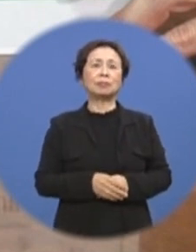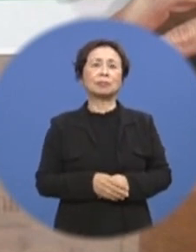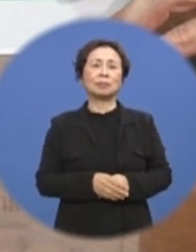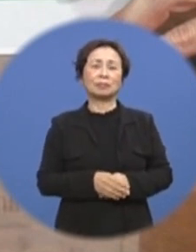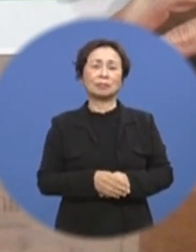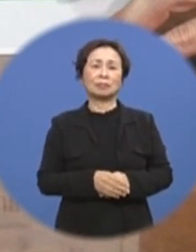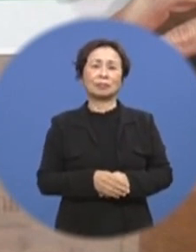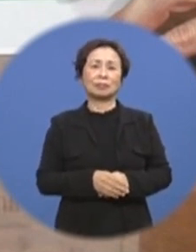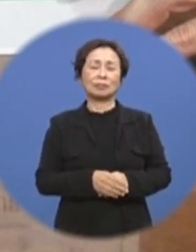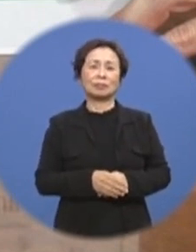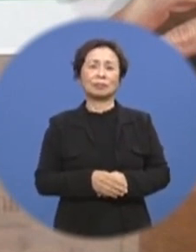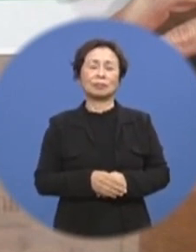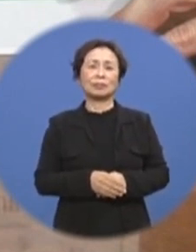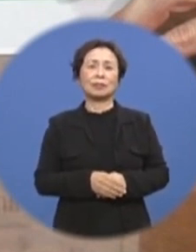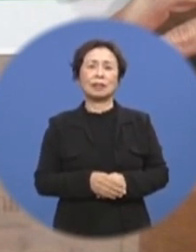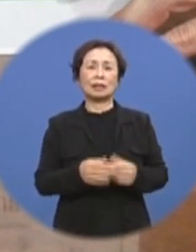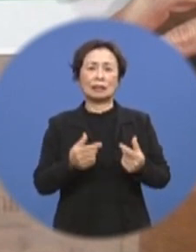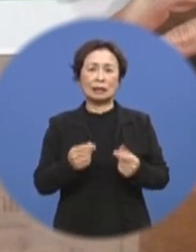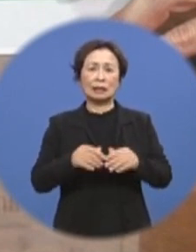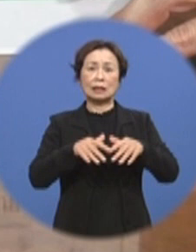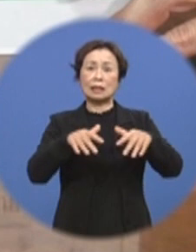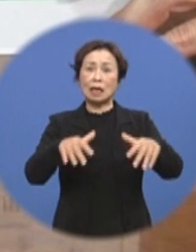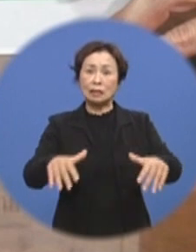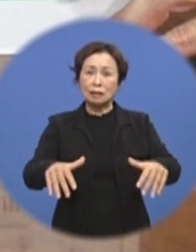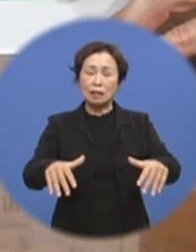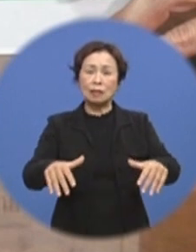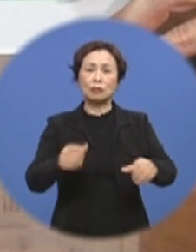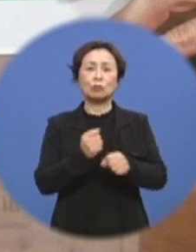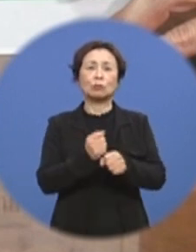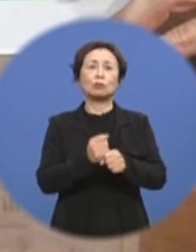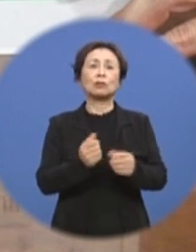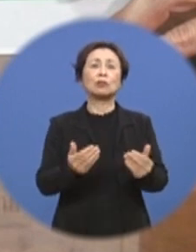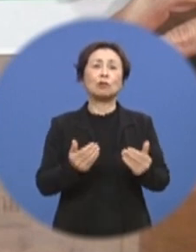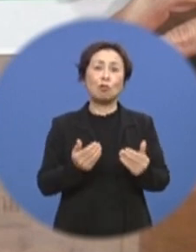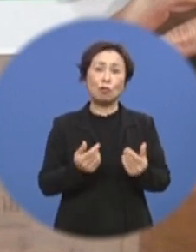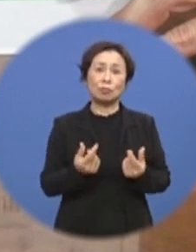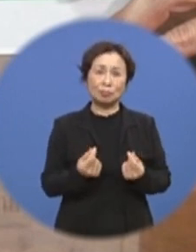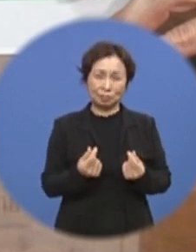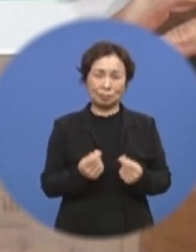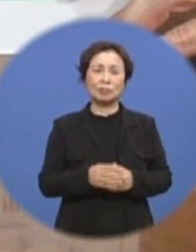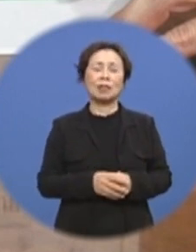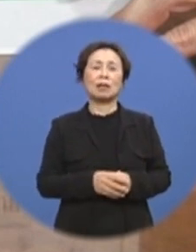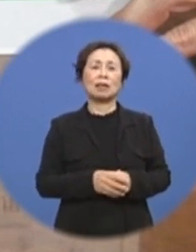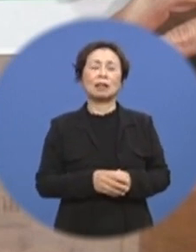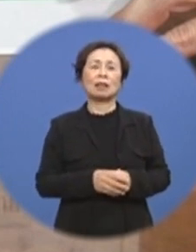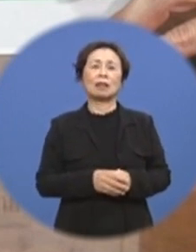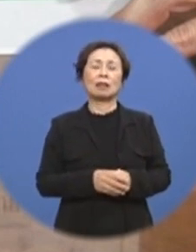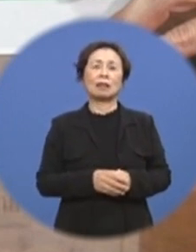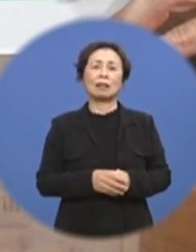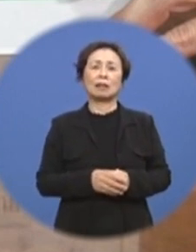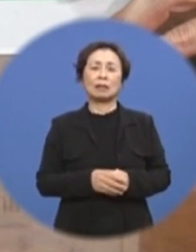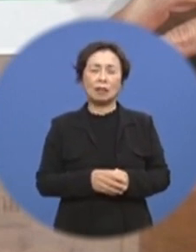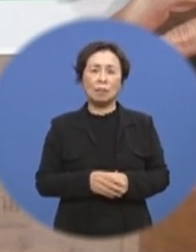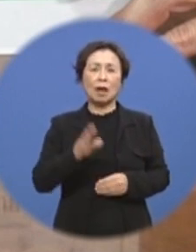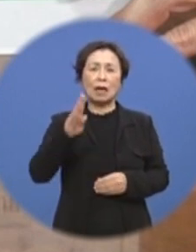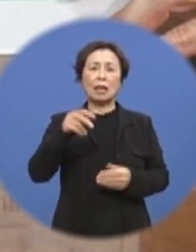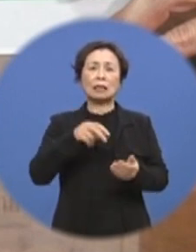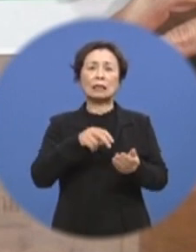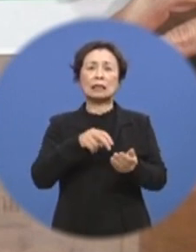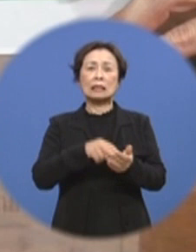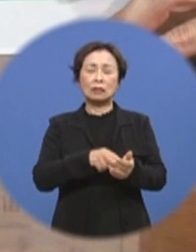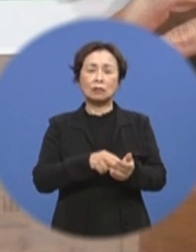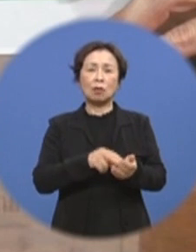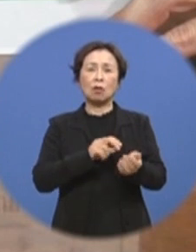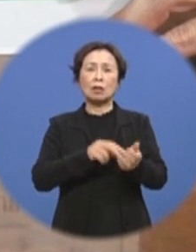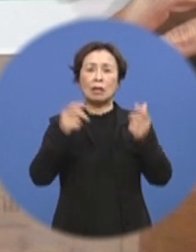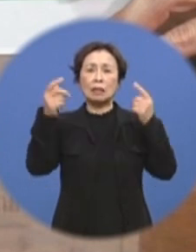やっぱり体制をちょっと作っとかないかんので今ちょっと弱いので顕密以来に寄付口座を作ってそれ